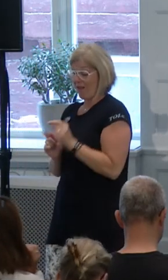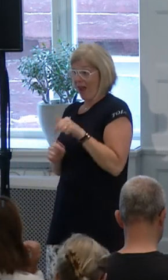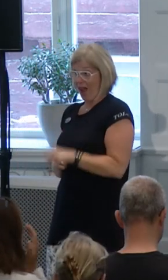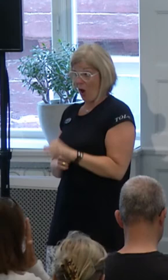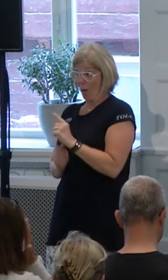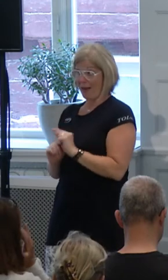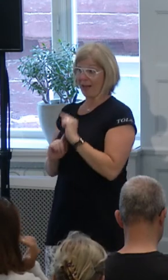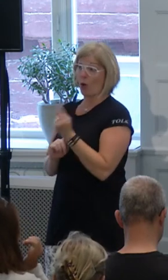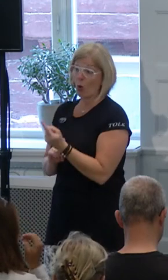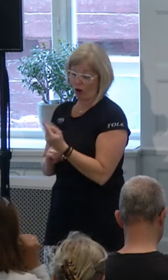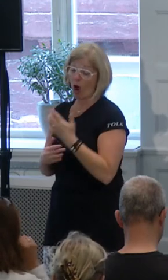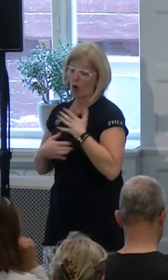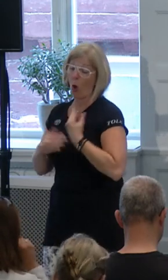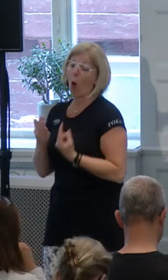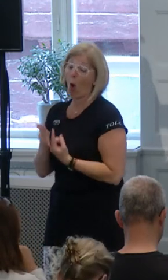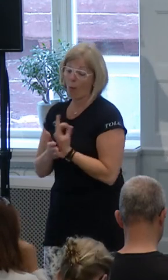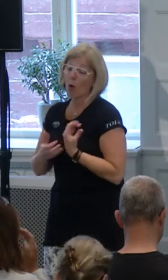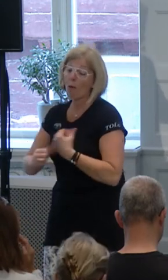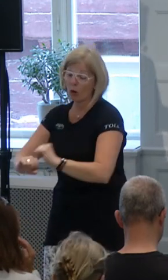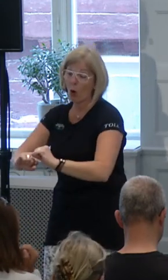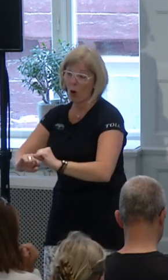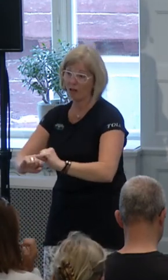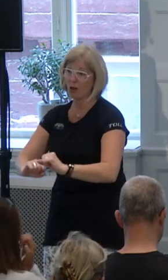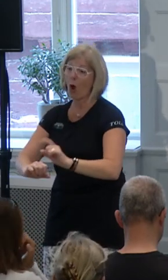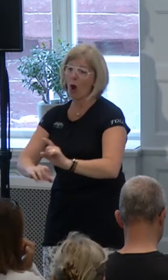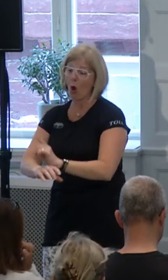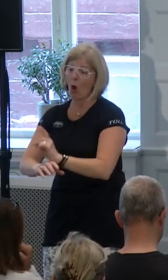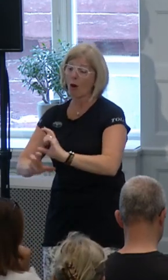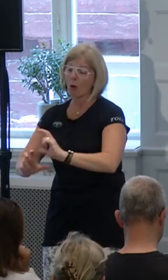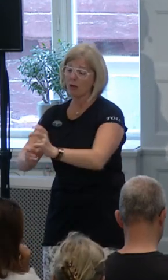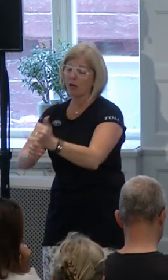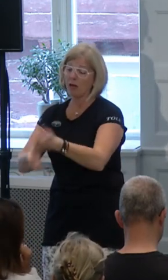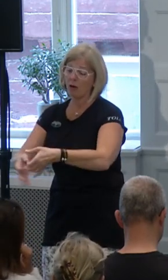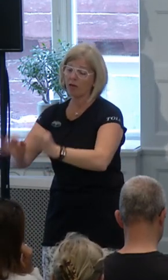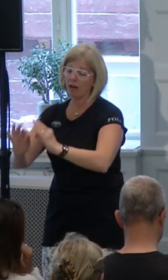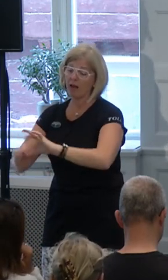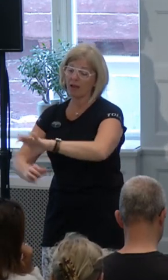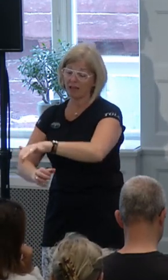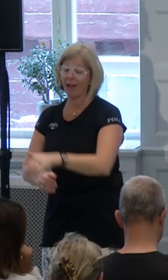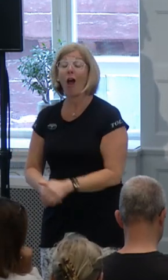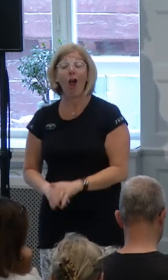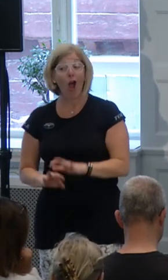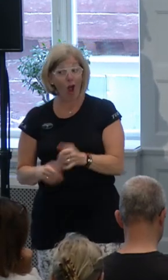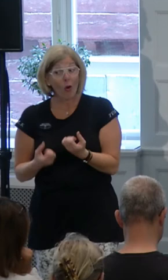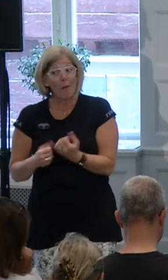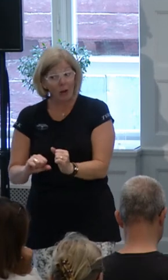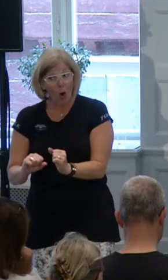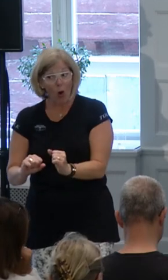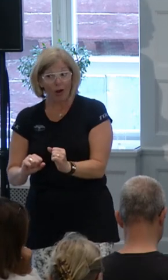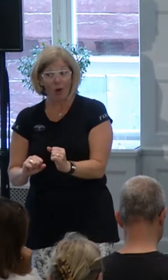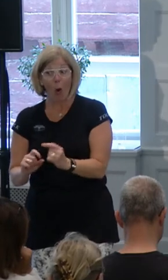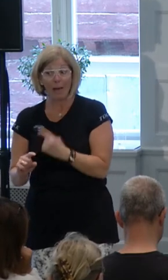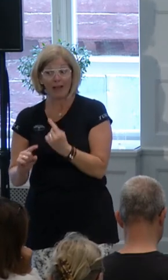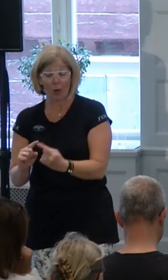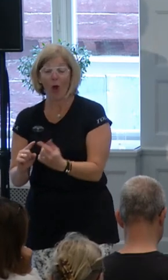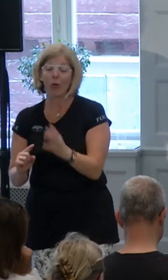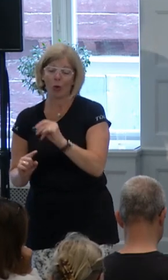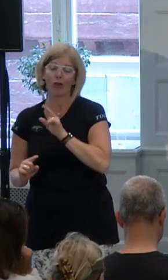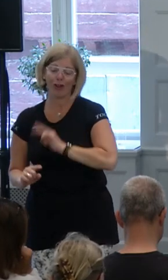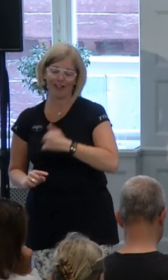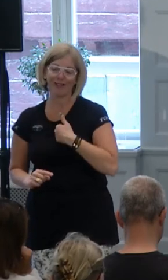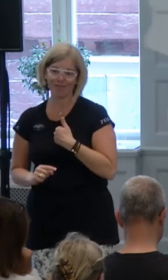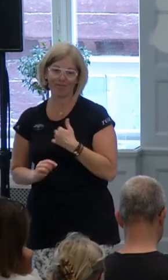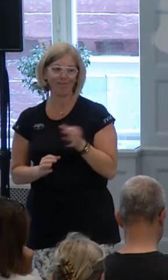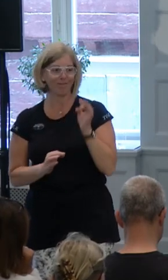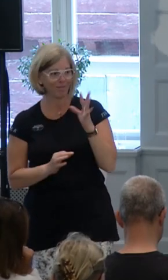kommit igång med det. Så långa processer har vi i offentlig sektor. Så har vi kommit igång med det om ett år så är jag jättenöjd. Utmärkt.